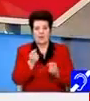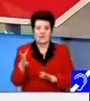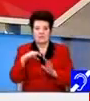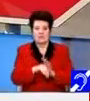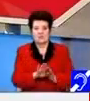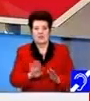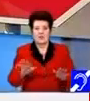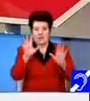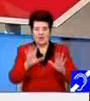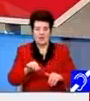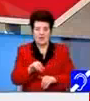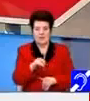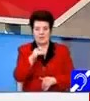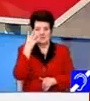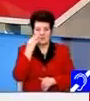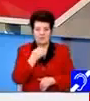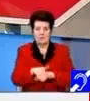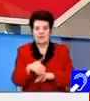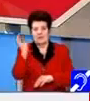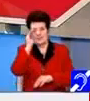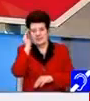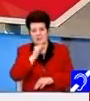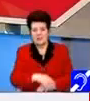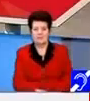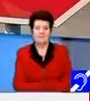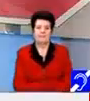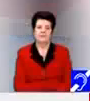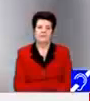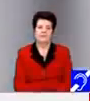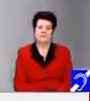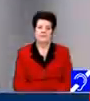introduceau ilegal în Republica Moldova prin regiunea transnistreană.